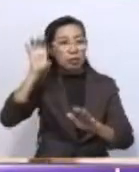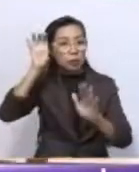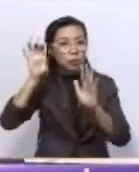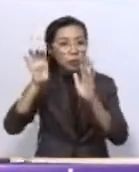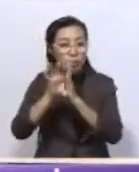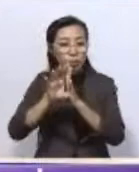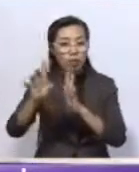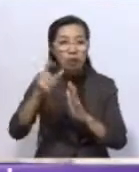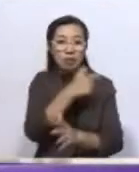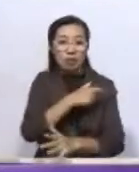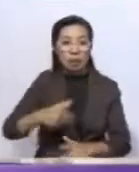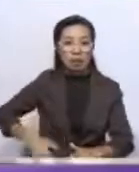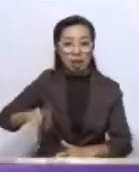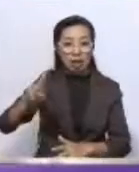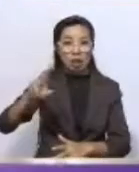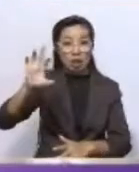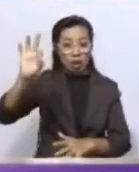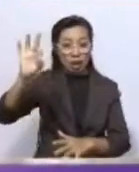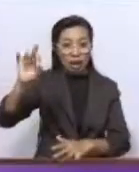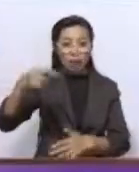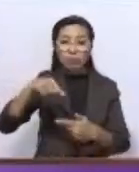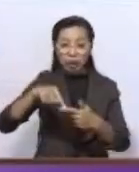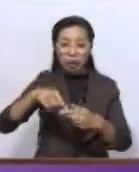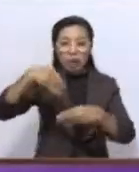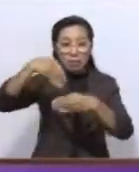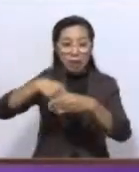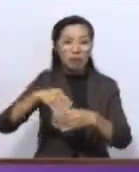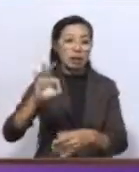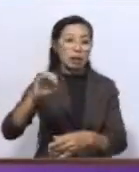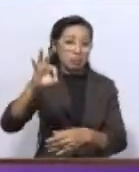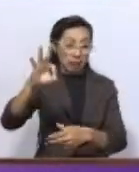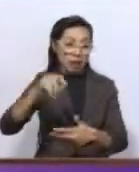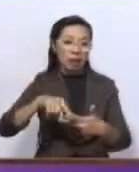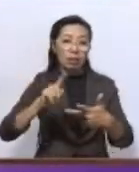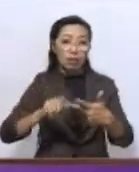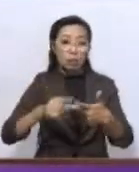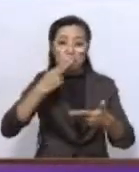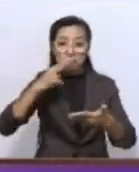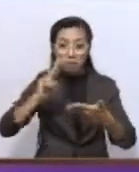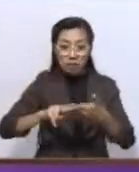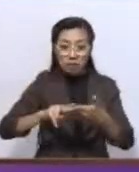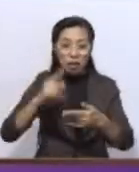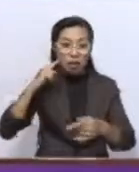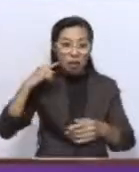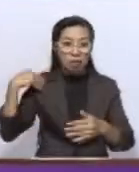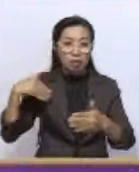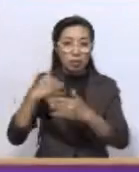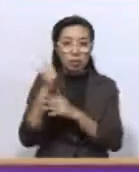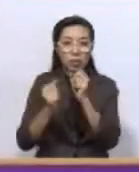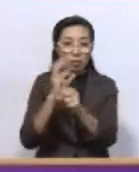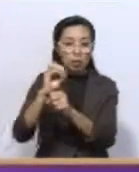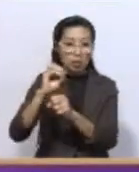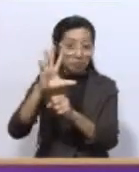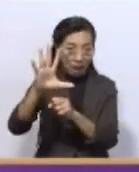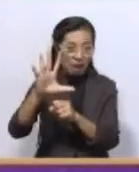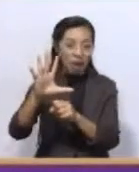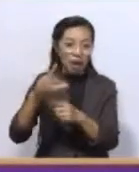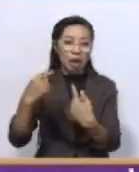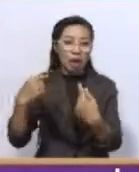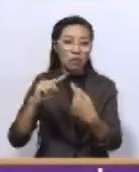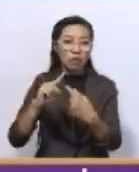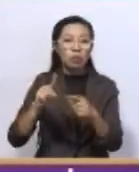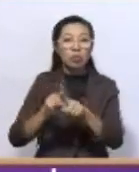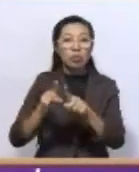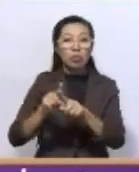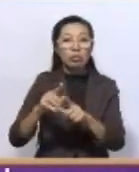ชกาลที่9ในราคาแพ็คละ99บาทไปรษณียบัตรภาพสแตมป์ชุด65พรรษาสมเด็จพระเจ้าอยู่หัวมหาวชิราลงก